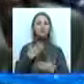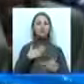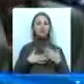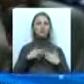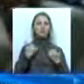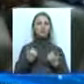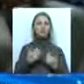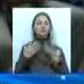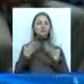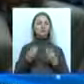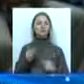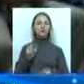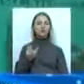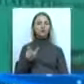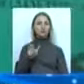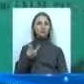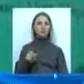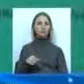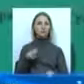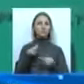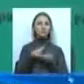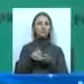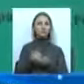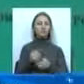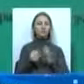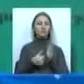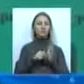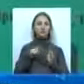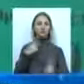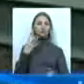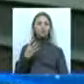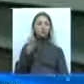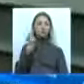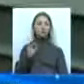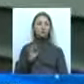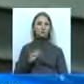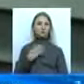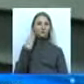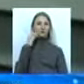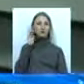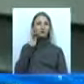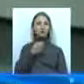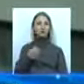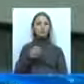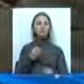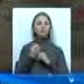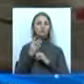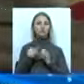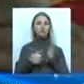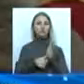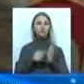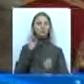көншітпейді. Қазақстанда төлем карталары арқылы есеп айырысудың барлық сомасының үлесі 16,4% ғана. Оның